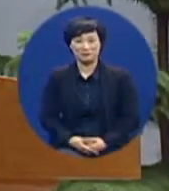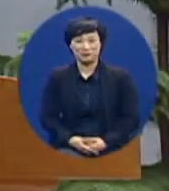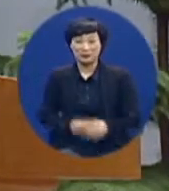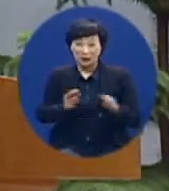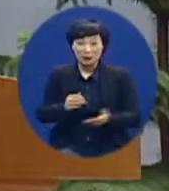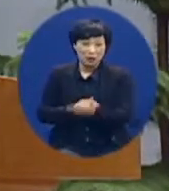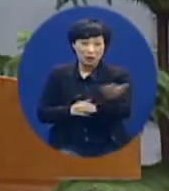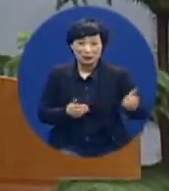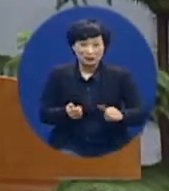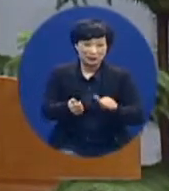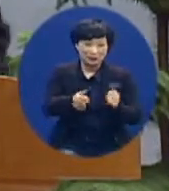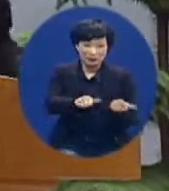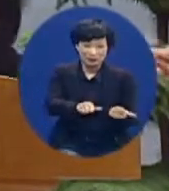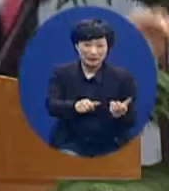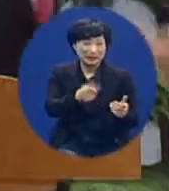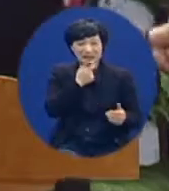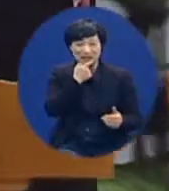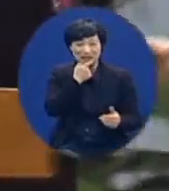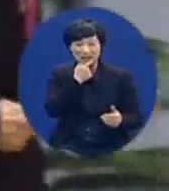not to die. 사람들은 안